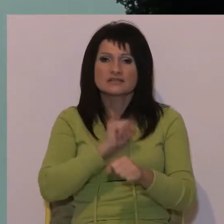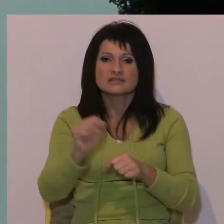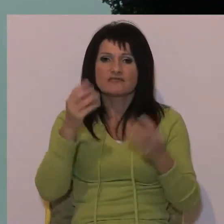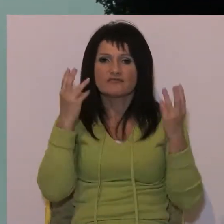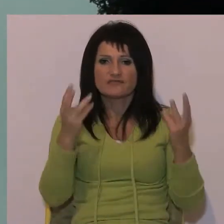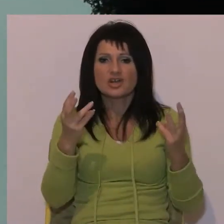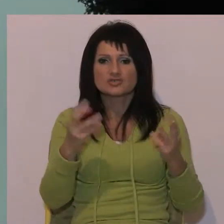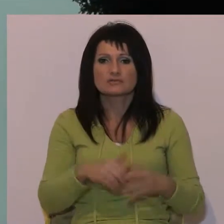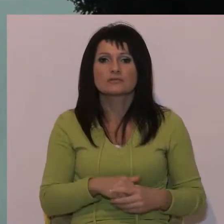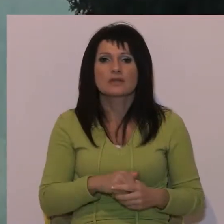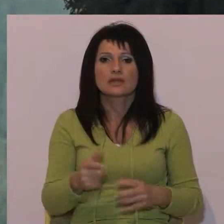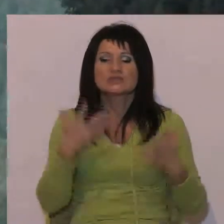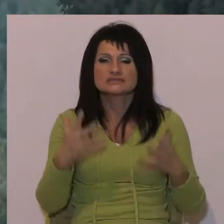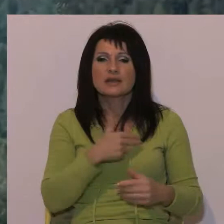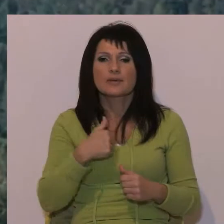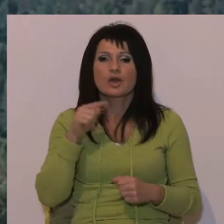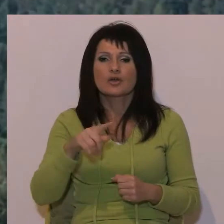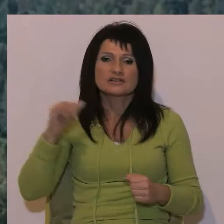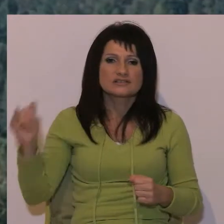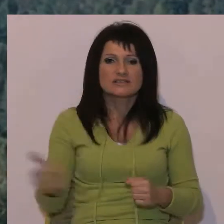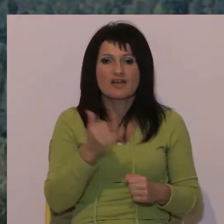ważny i chcemy go zawsze